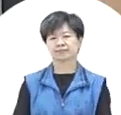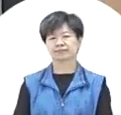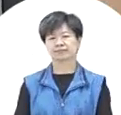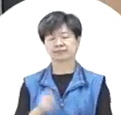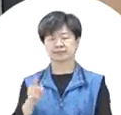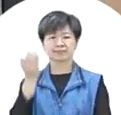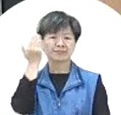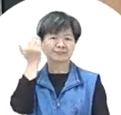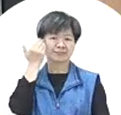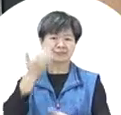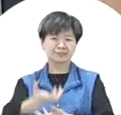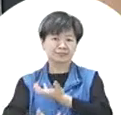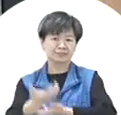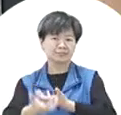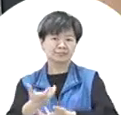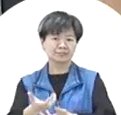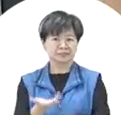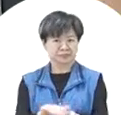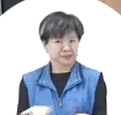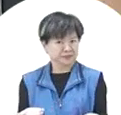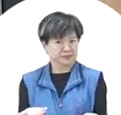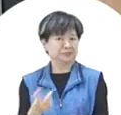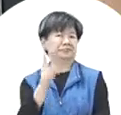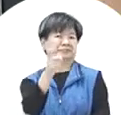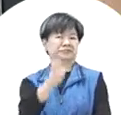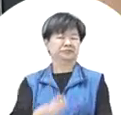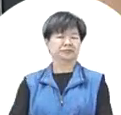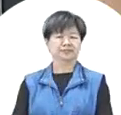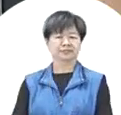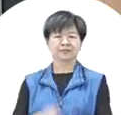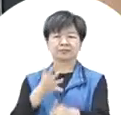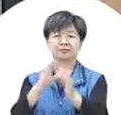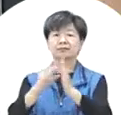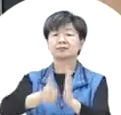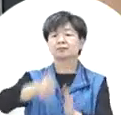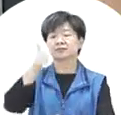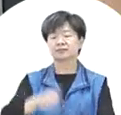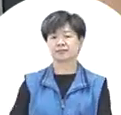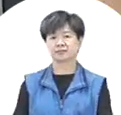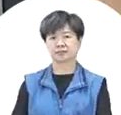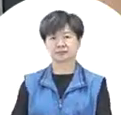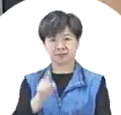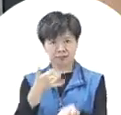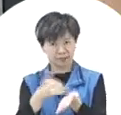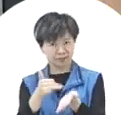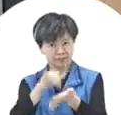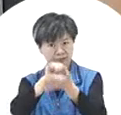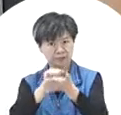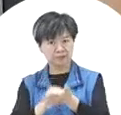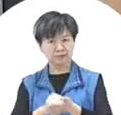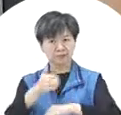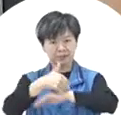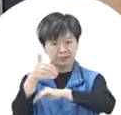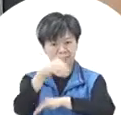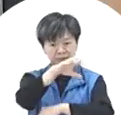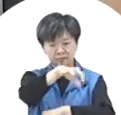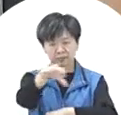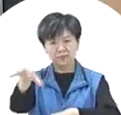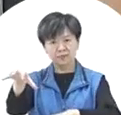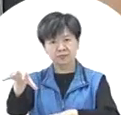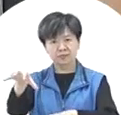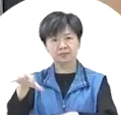客运？几乎根本不可能。我想请问那个局长哦，就你的统计，我们偏乡市区的民那